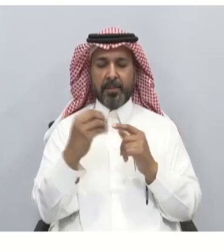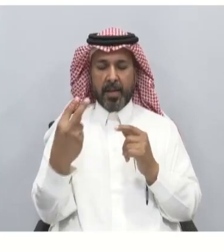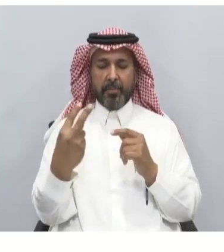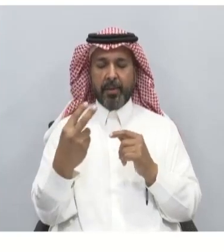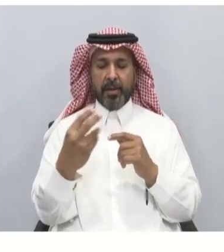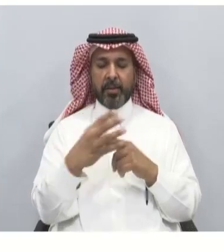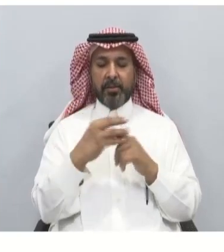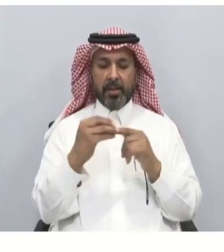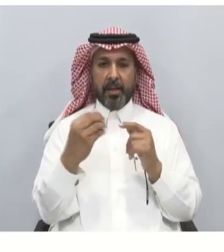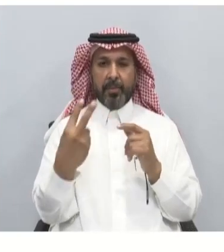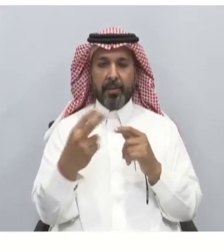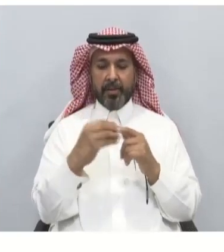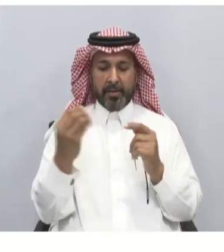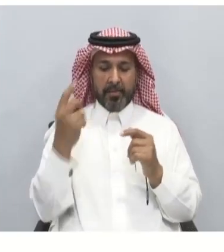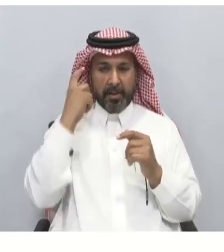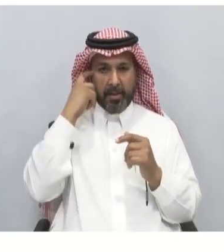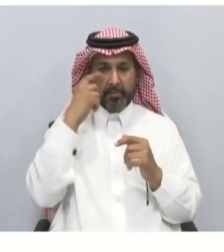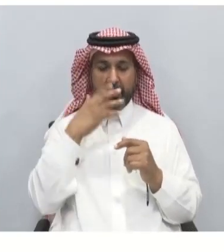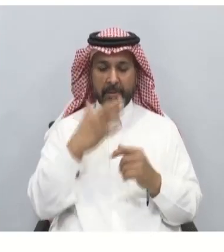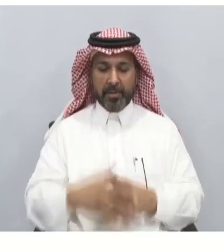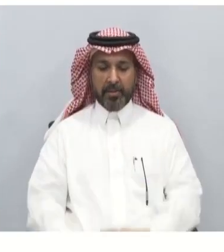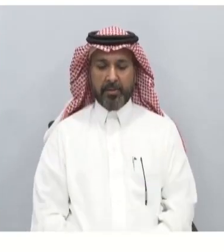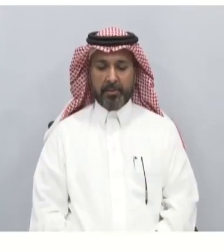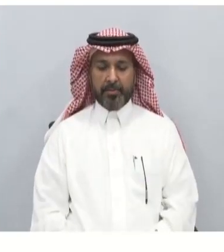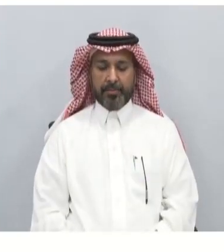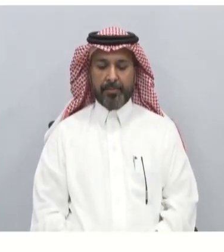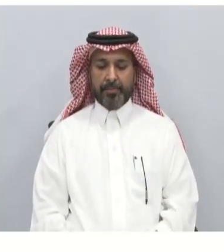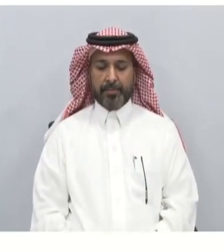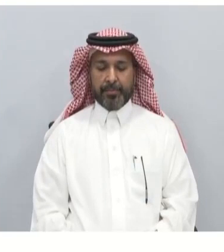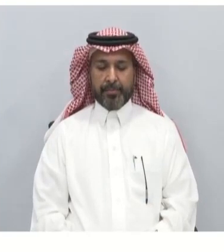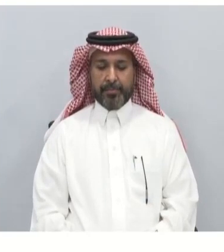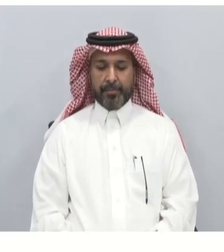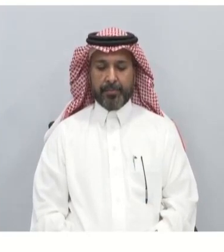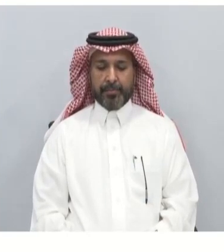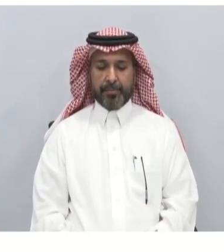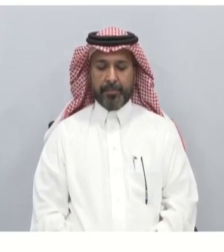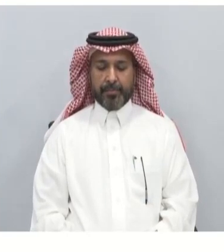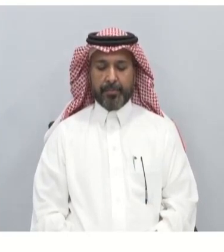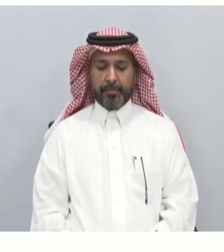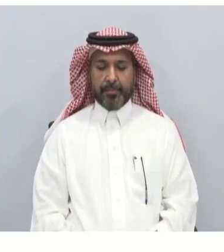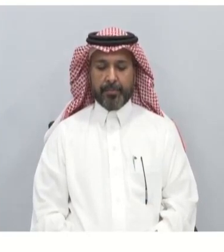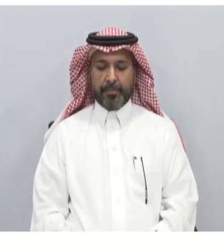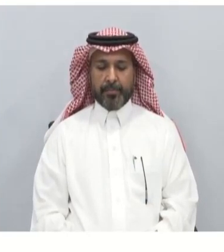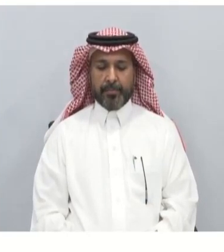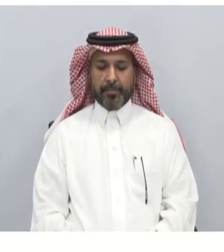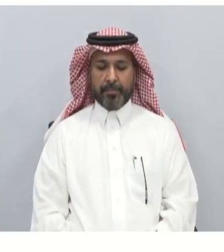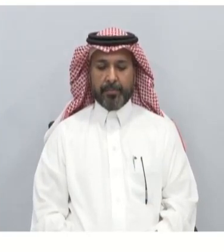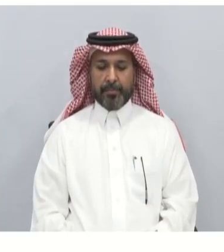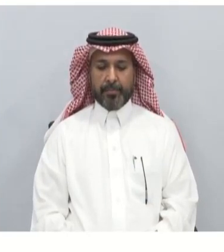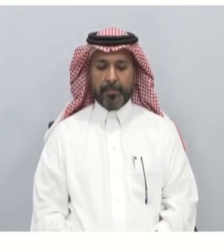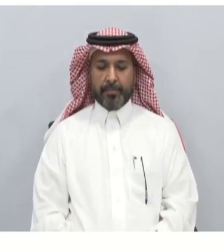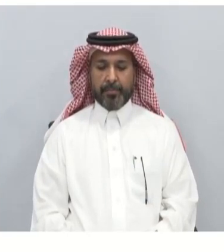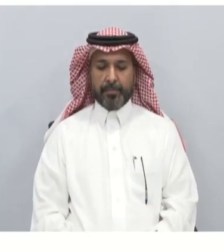أيضا، 19 راح أطرح منها 21 راح يعطيني سالب 2. طبعا هنا مذكور أنها متتابعة حسابية،